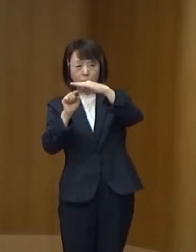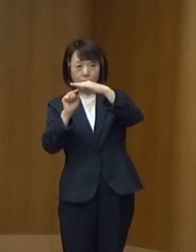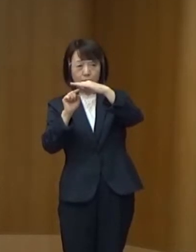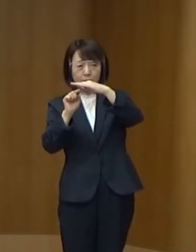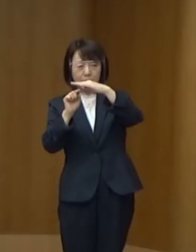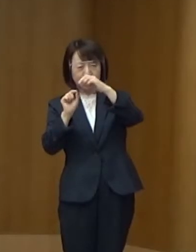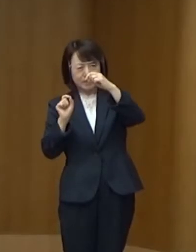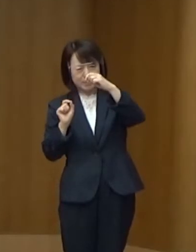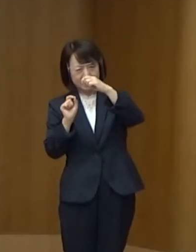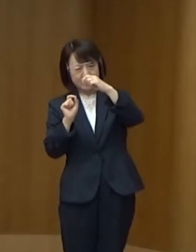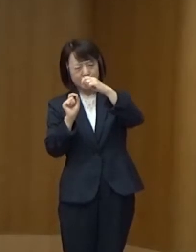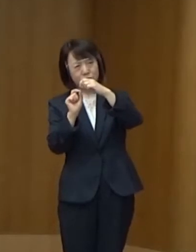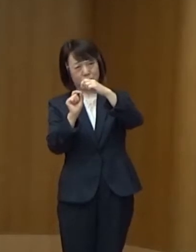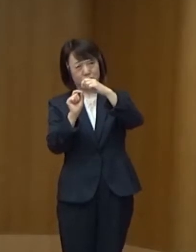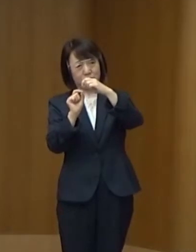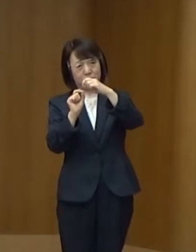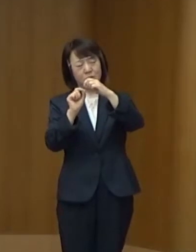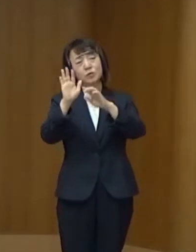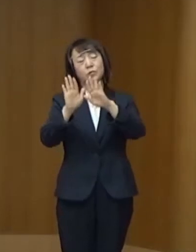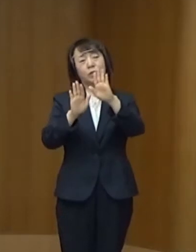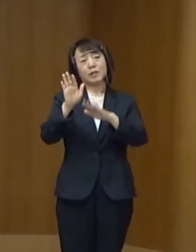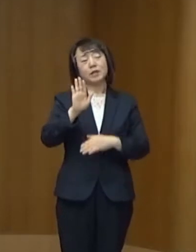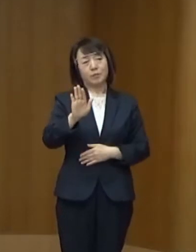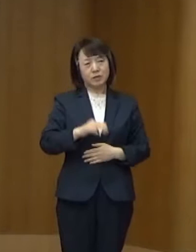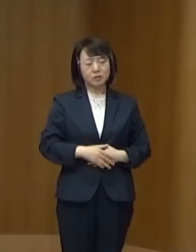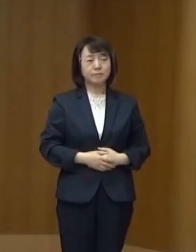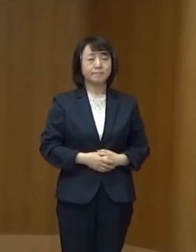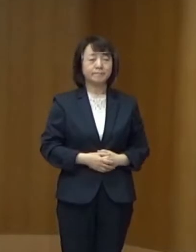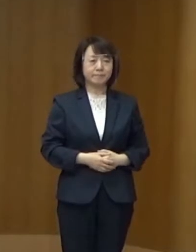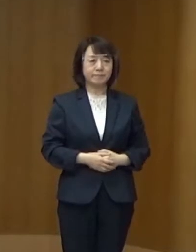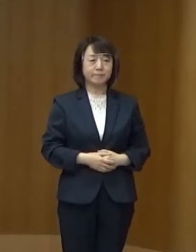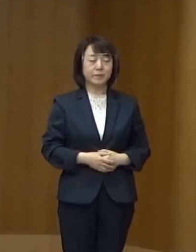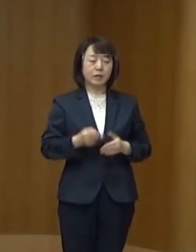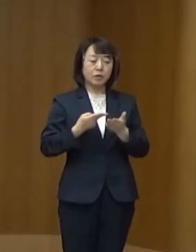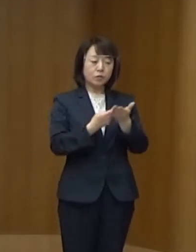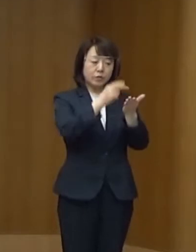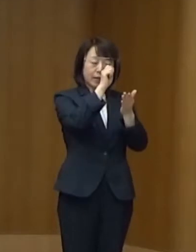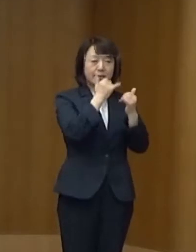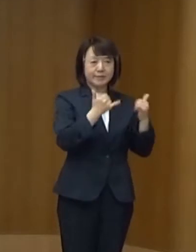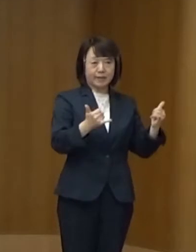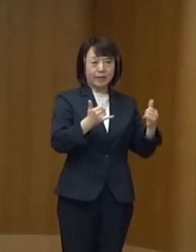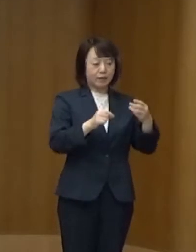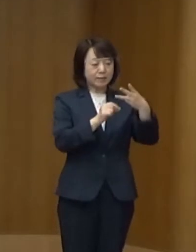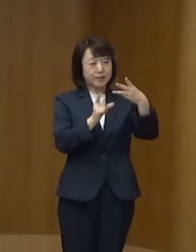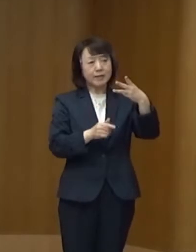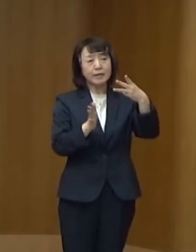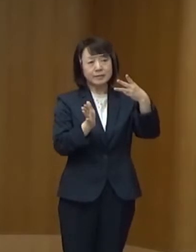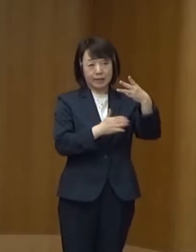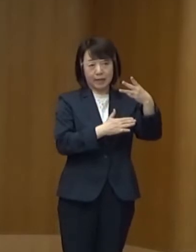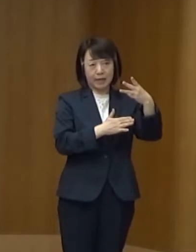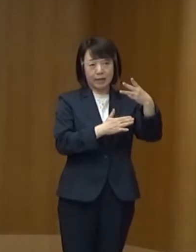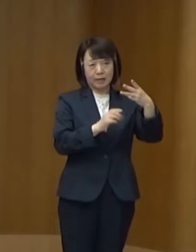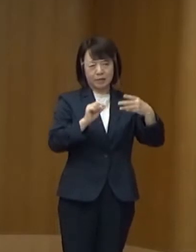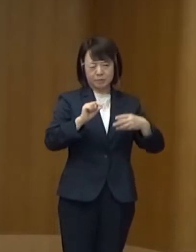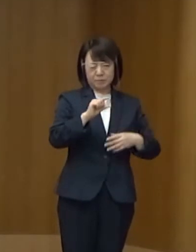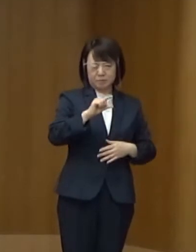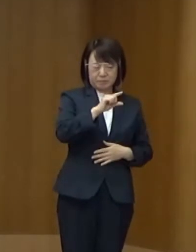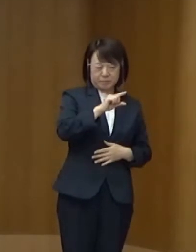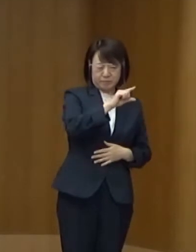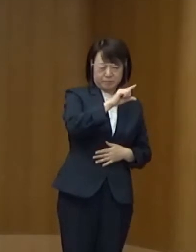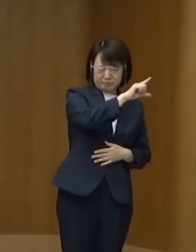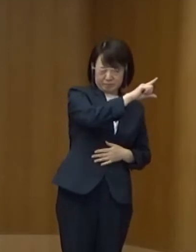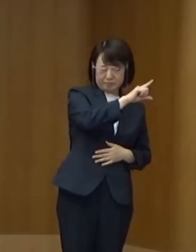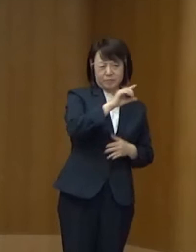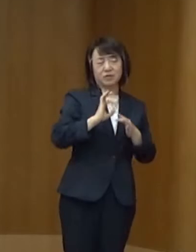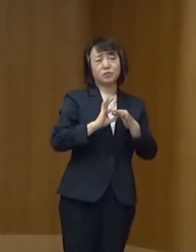近づきつつあるという状況であります。入院患者は3月から一貫して増加傾向が続